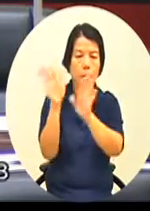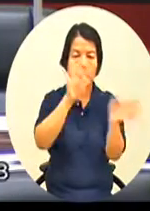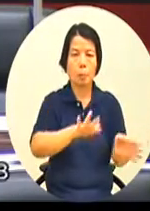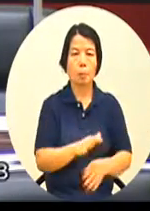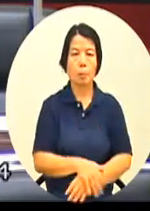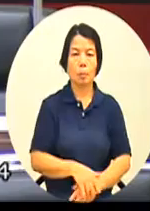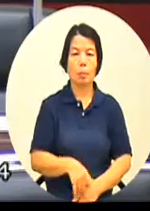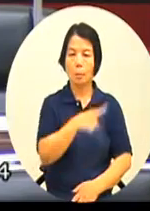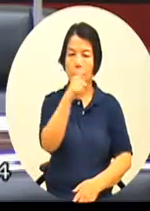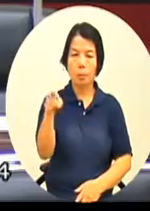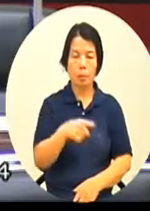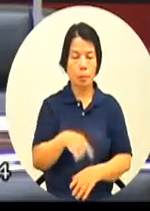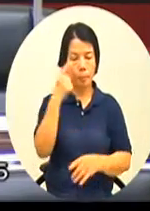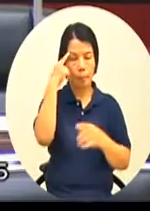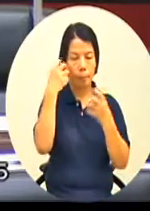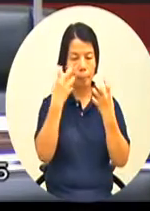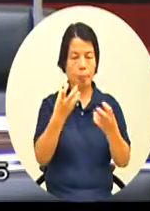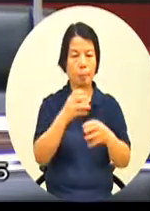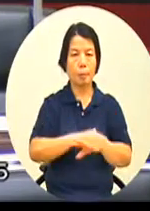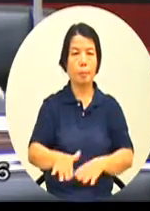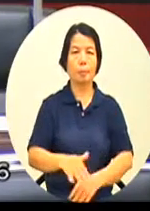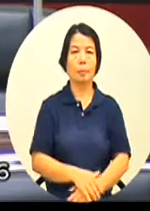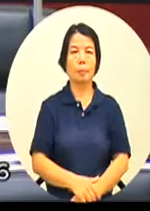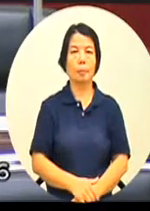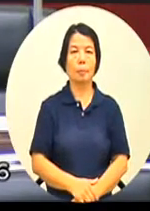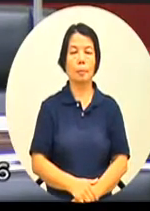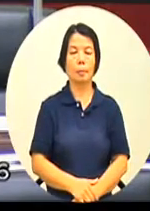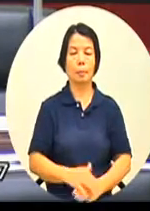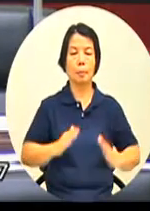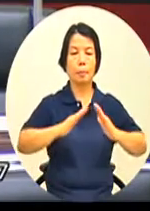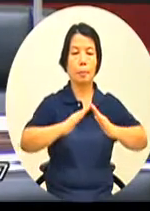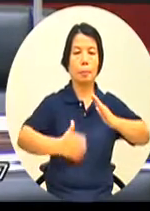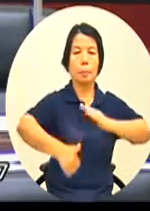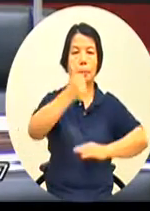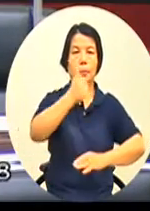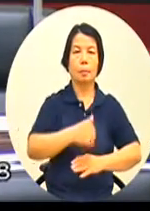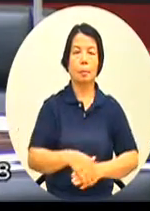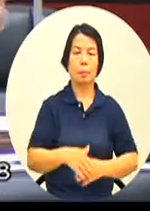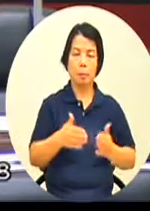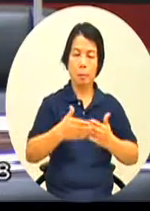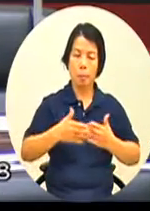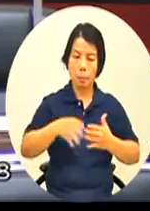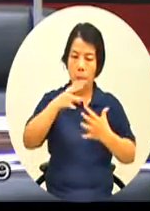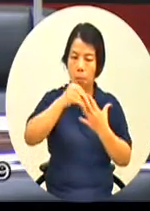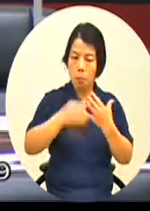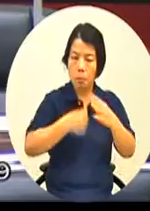家的想象之外。一个市长要